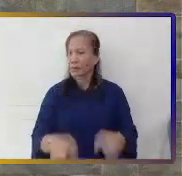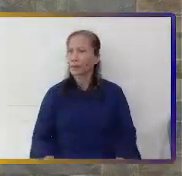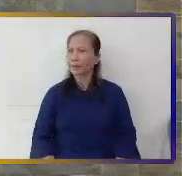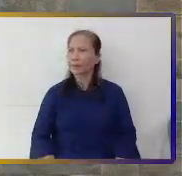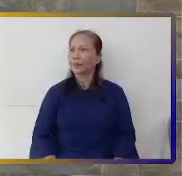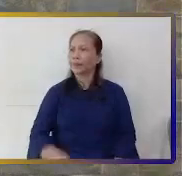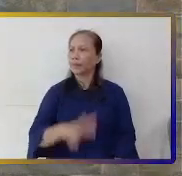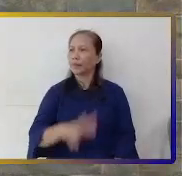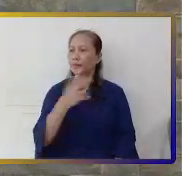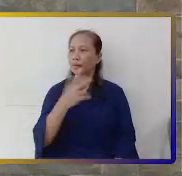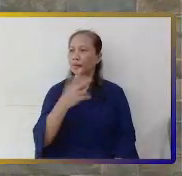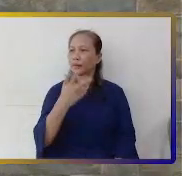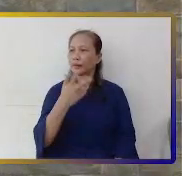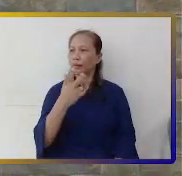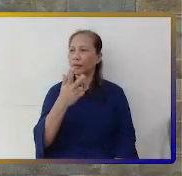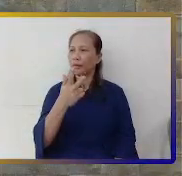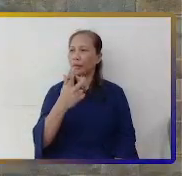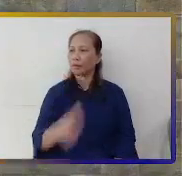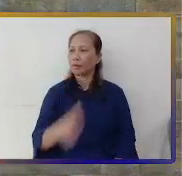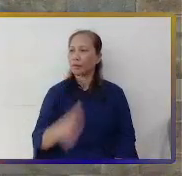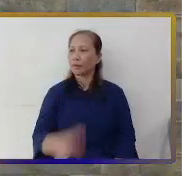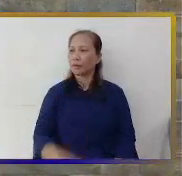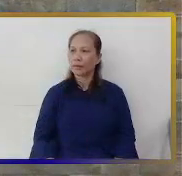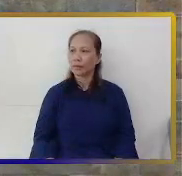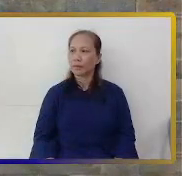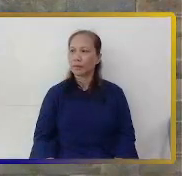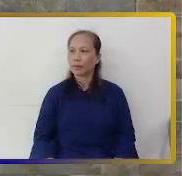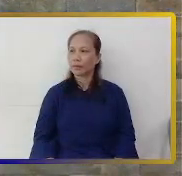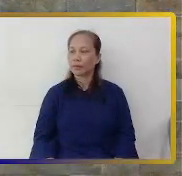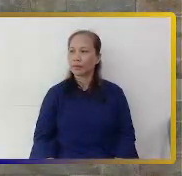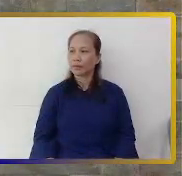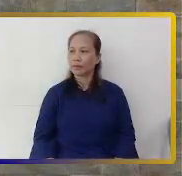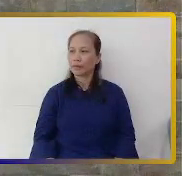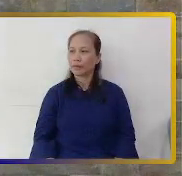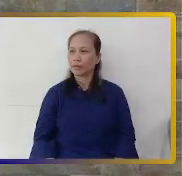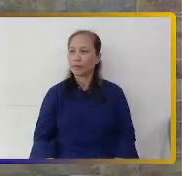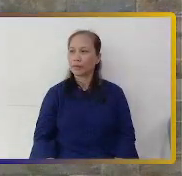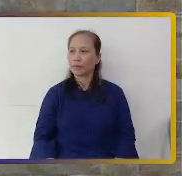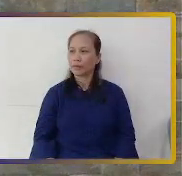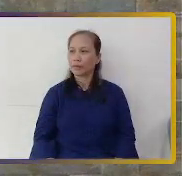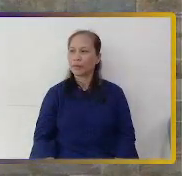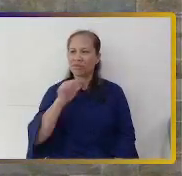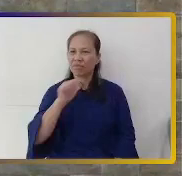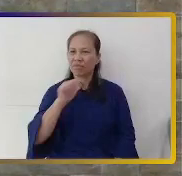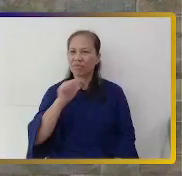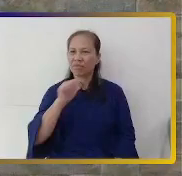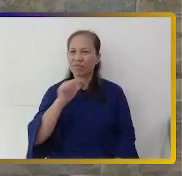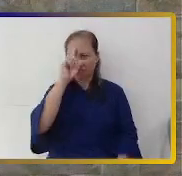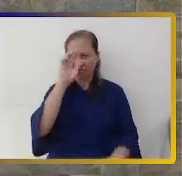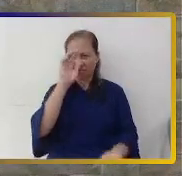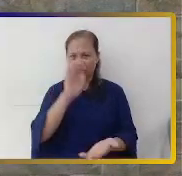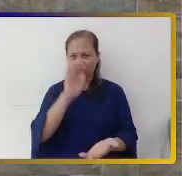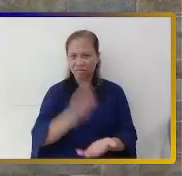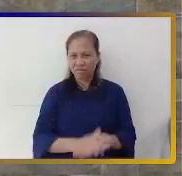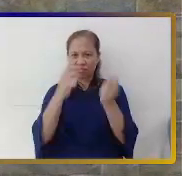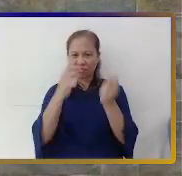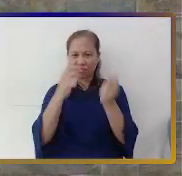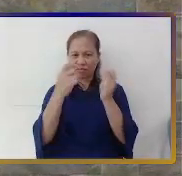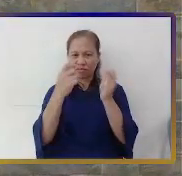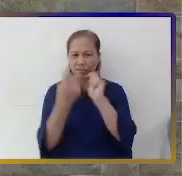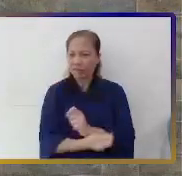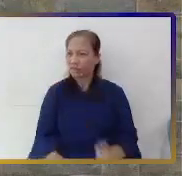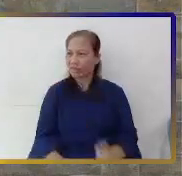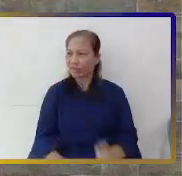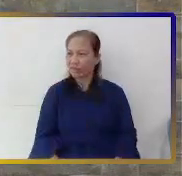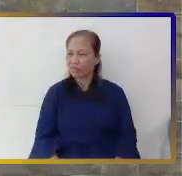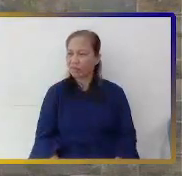pangatlo they denied trans substation na ano po ibig sabihin halos the same thing po yan sinasabi ko po sa